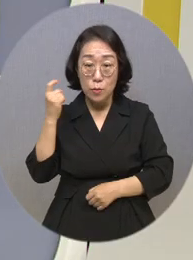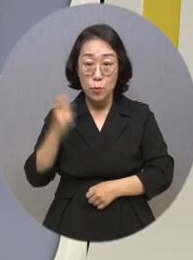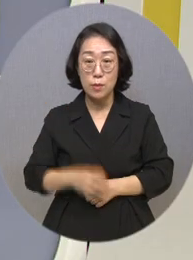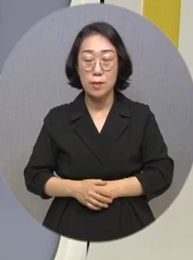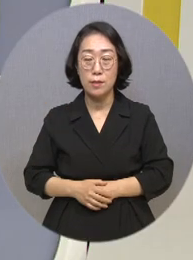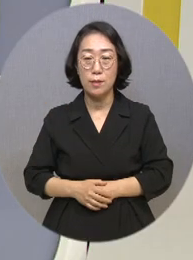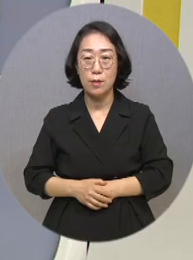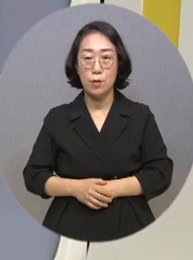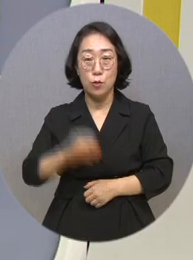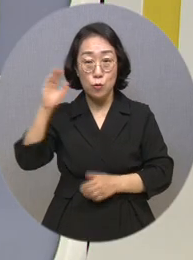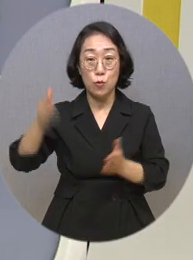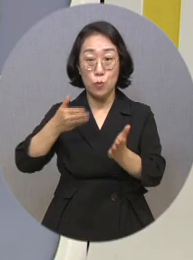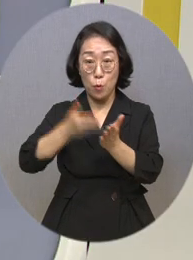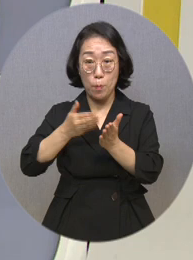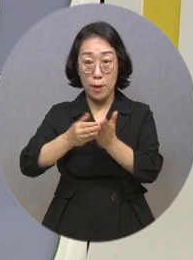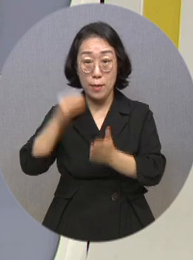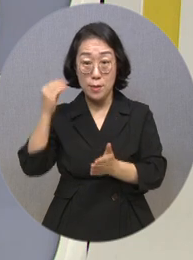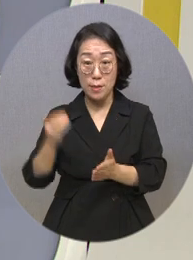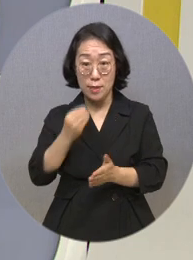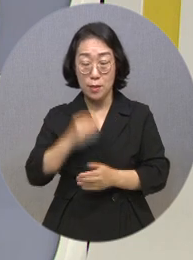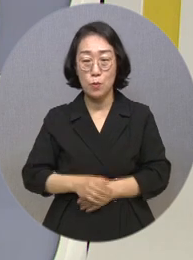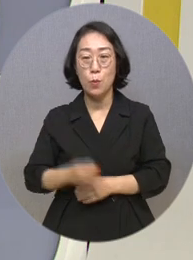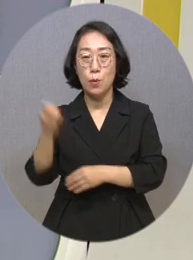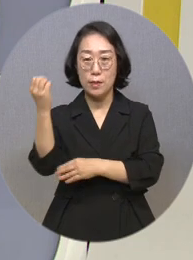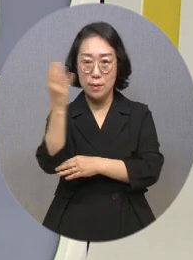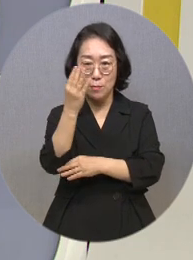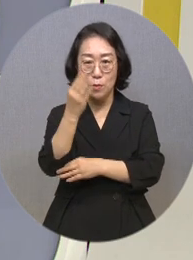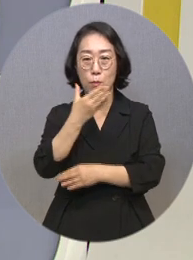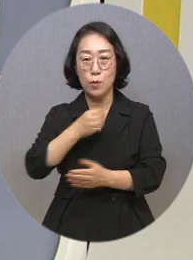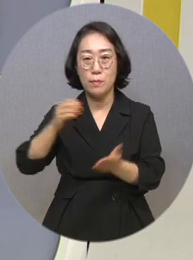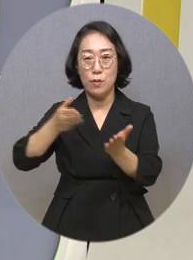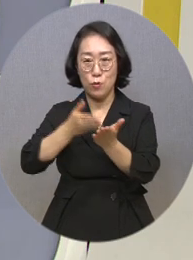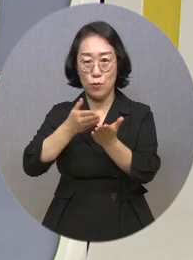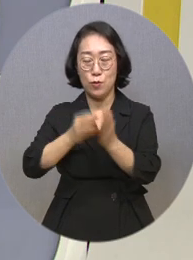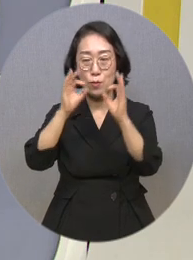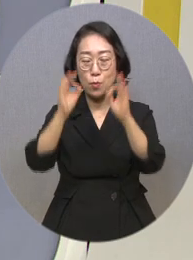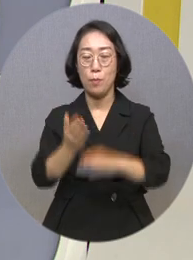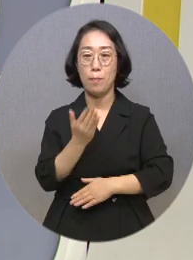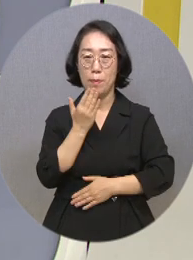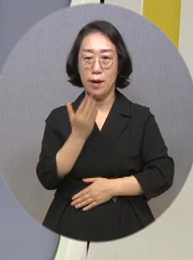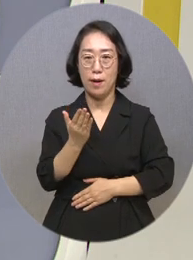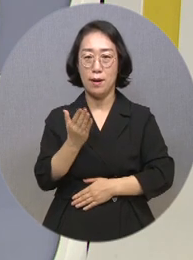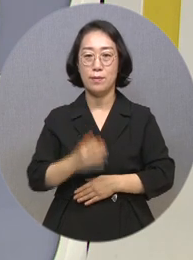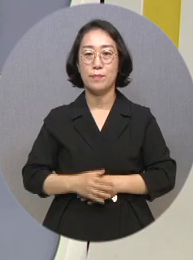사항은 웰피어뉴스 홈페이지와 장애인신문, 복지TV 뉴스를 통해 확인할 수 있습니다.